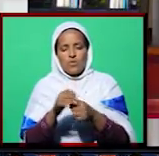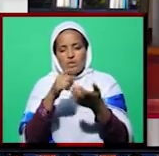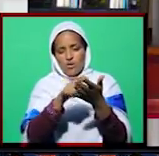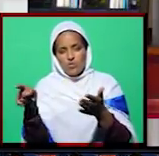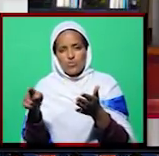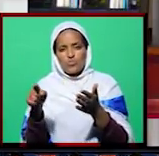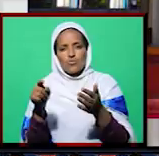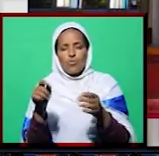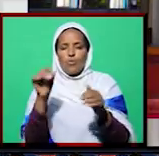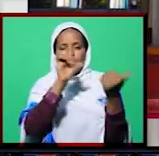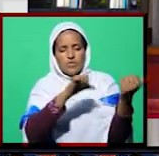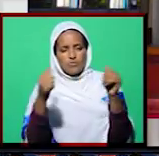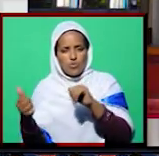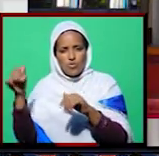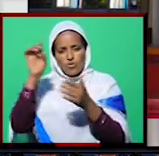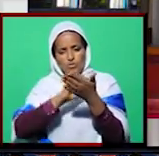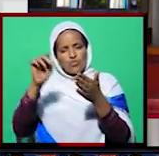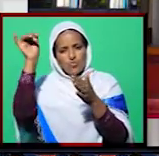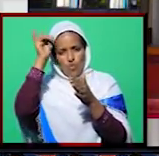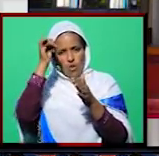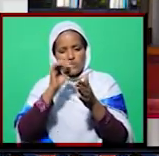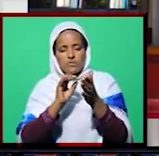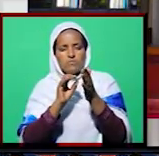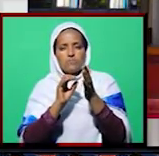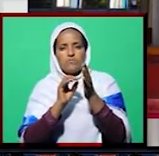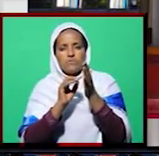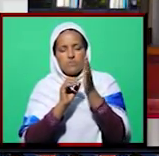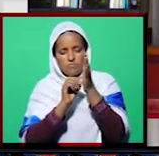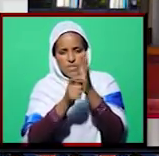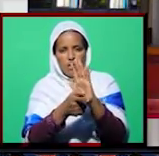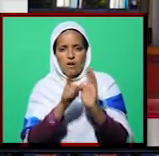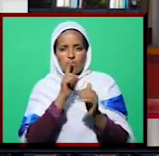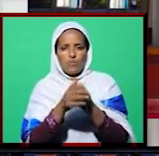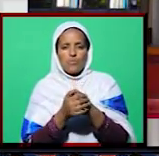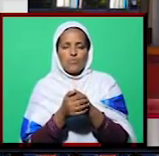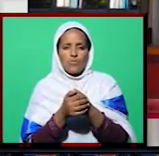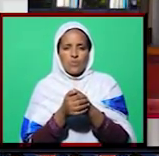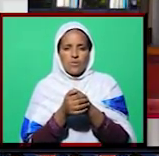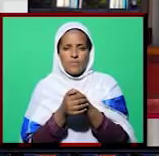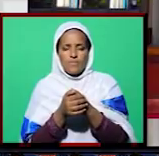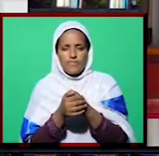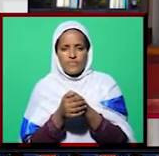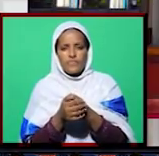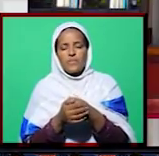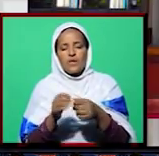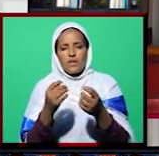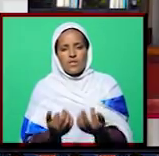እና የነሱ ሌላው የመጥምቀ መለኮት የቅዱስ ዮሐንስ ምሳሌ ነው። ጧፉ እሱም